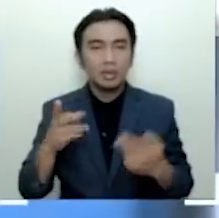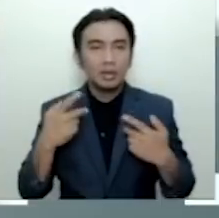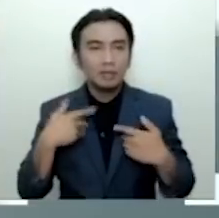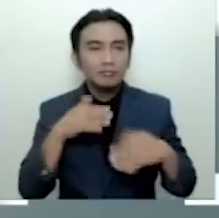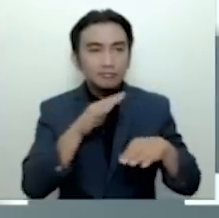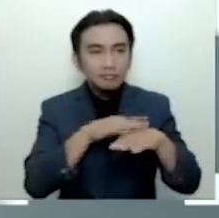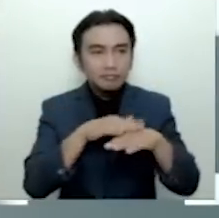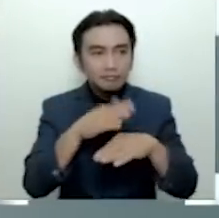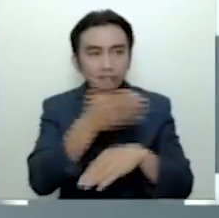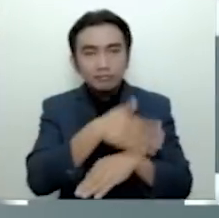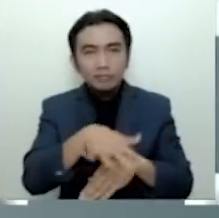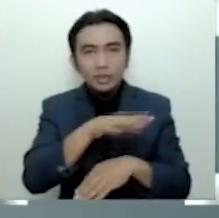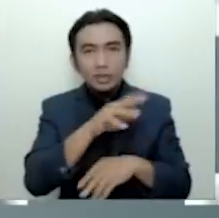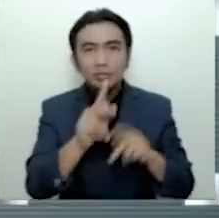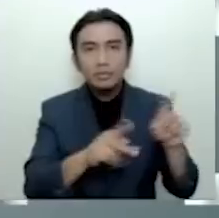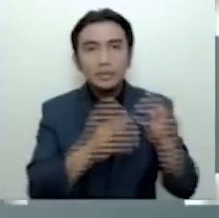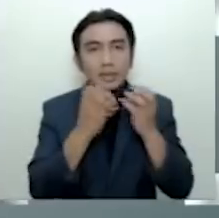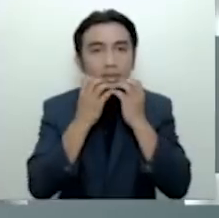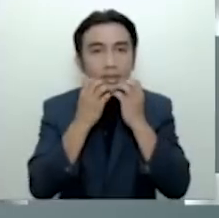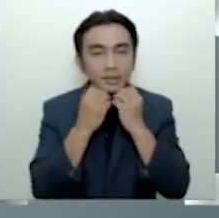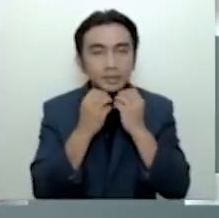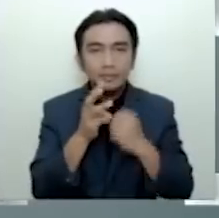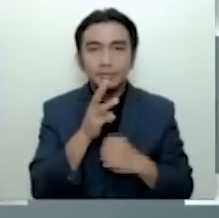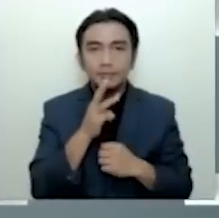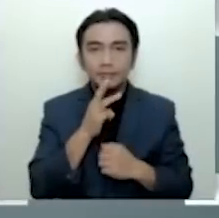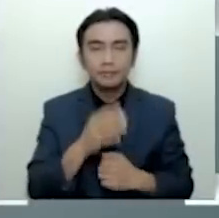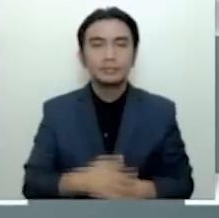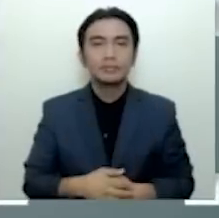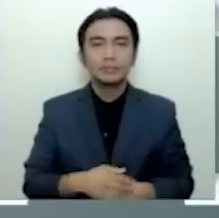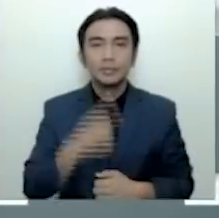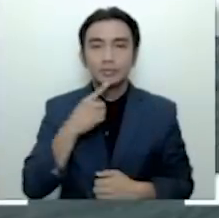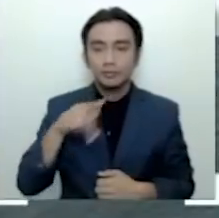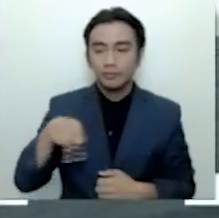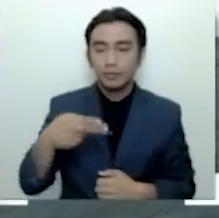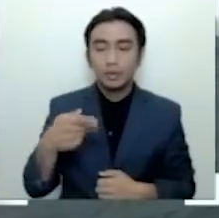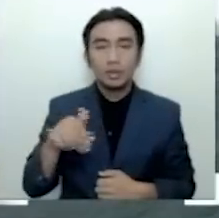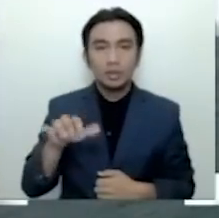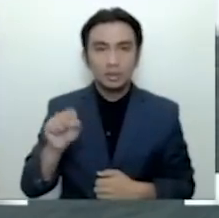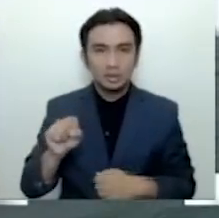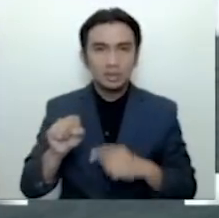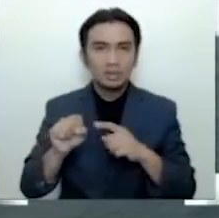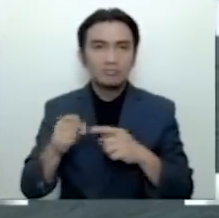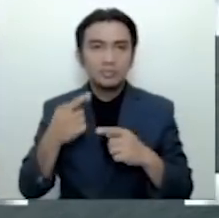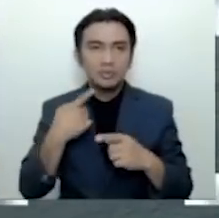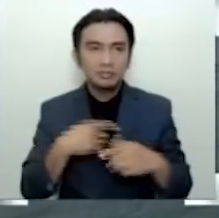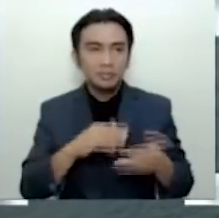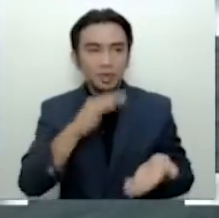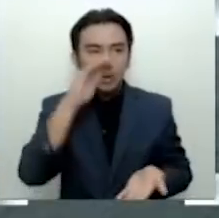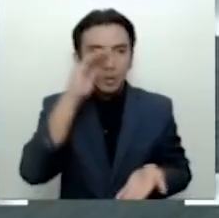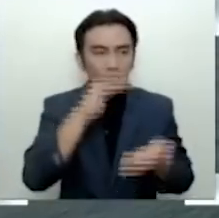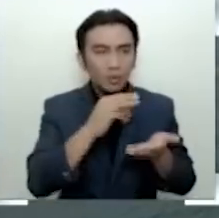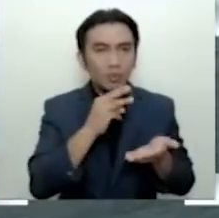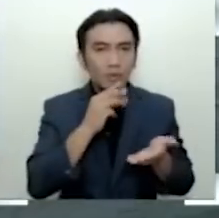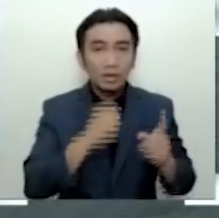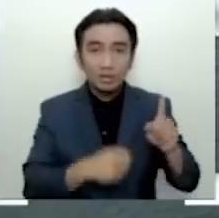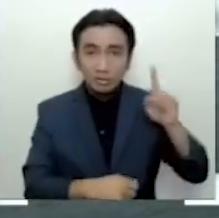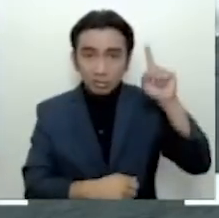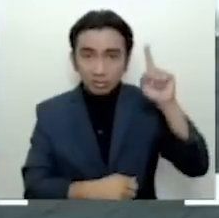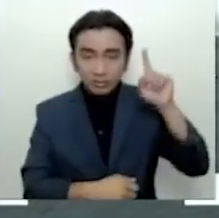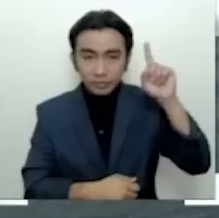tubig. Sa datos ng PAGASA, muling bumaba ang level ng tubig sa Angat Dam na pinagkukunan ng higit 90% ng water